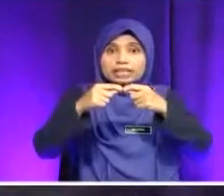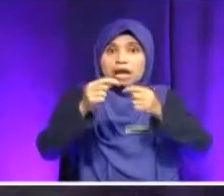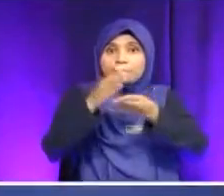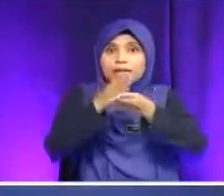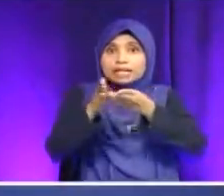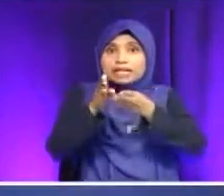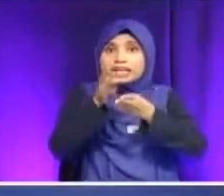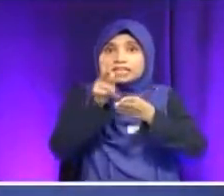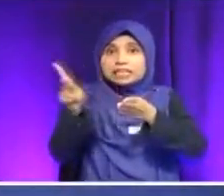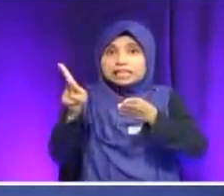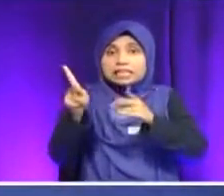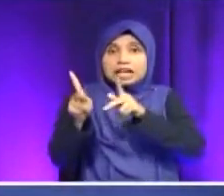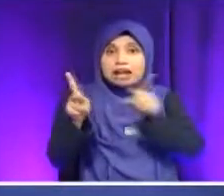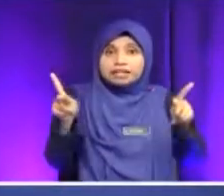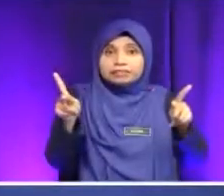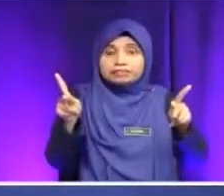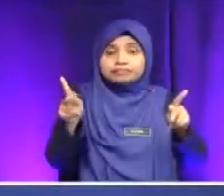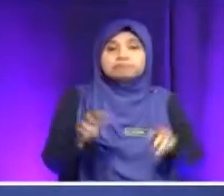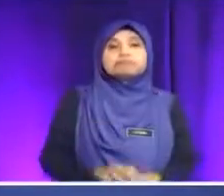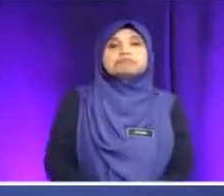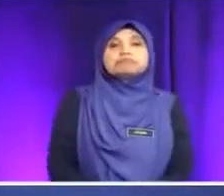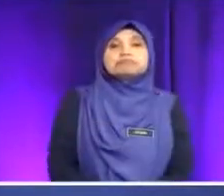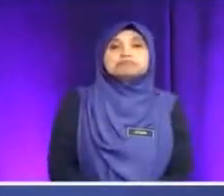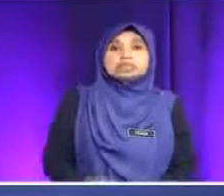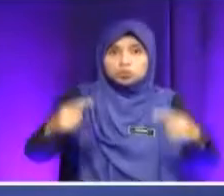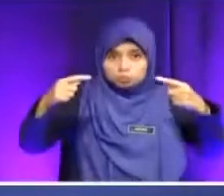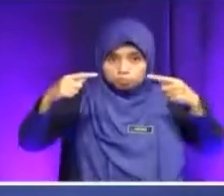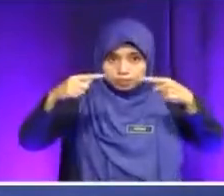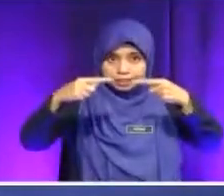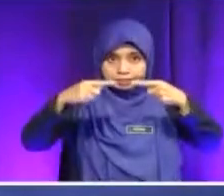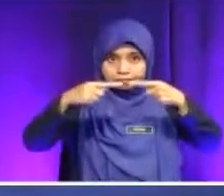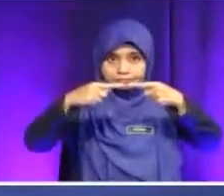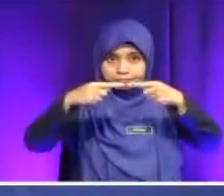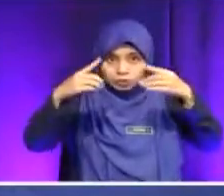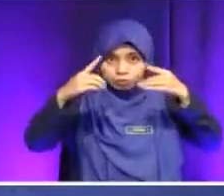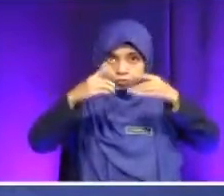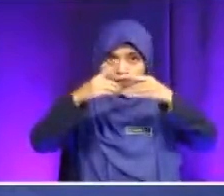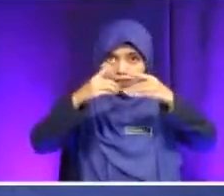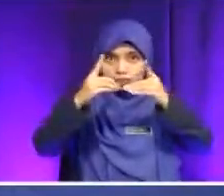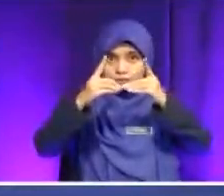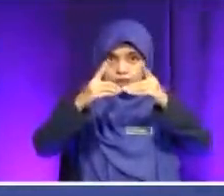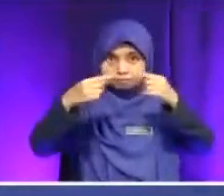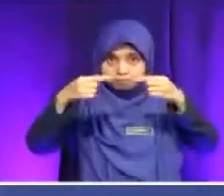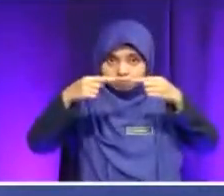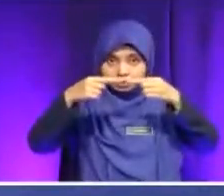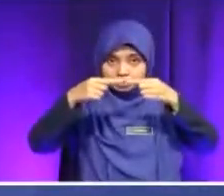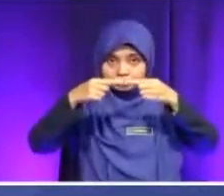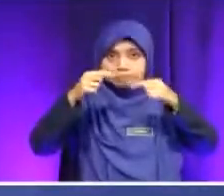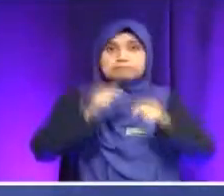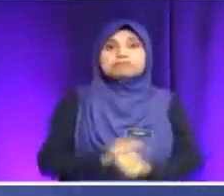kanan ke kiri seperti ini jika Hai akhirnya Nikita ketepikan dululah Oke